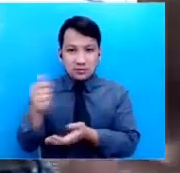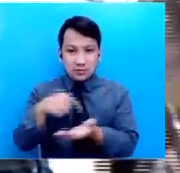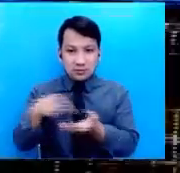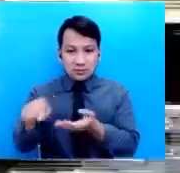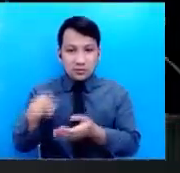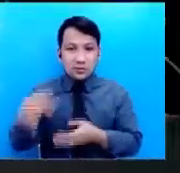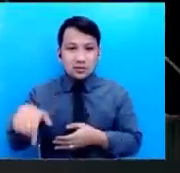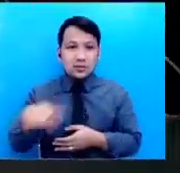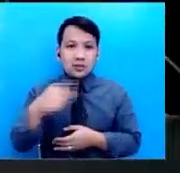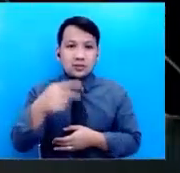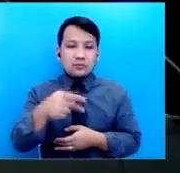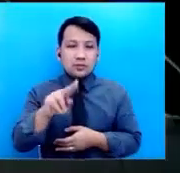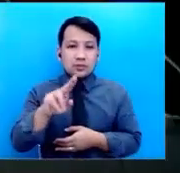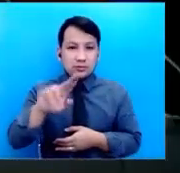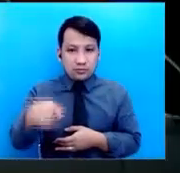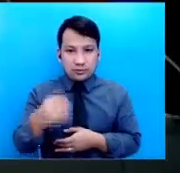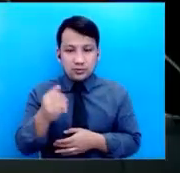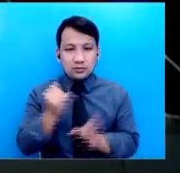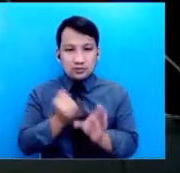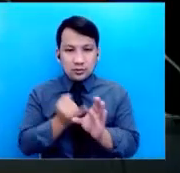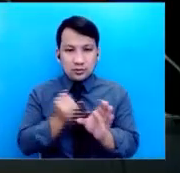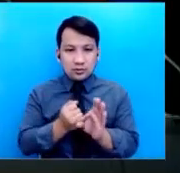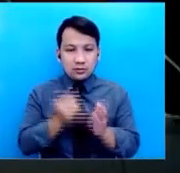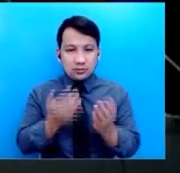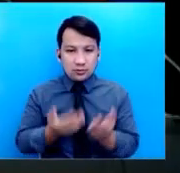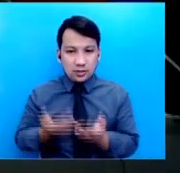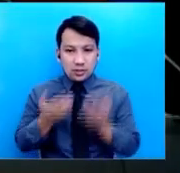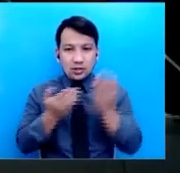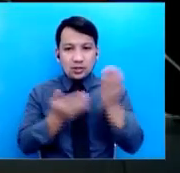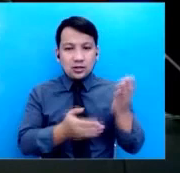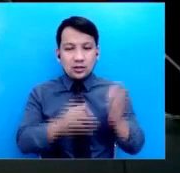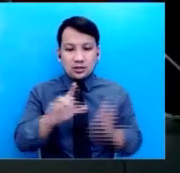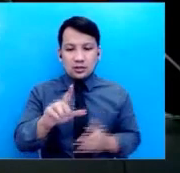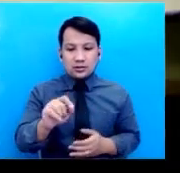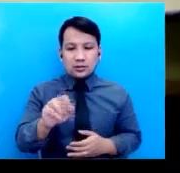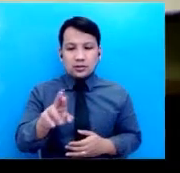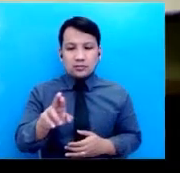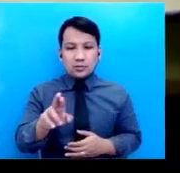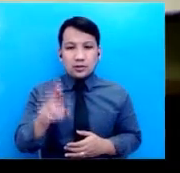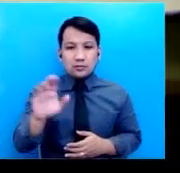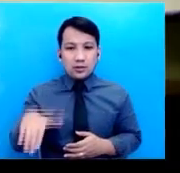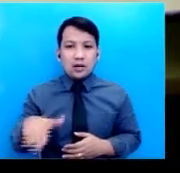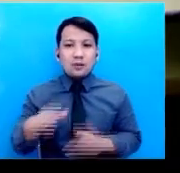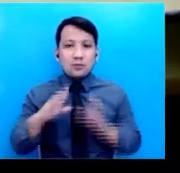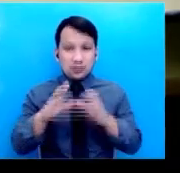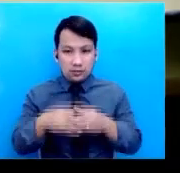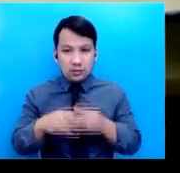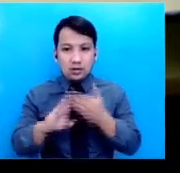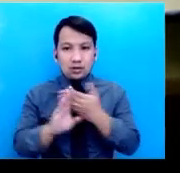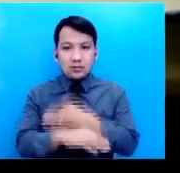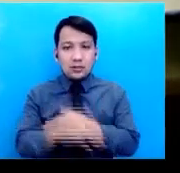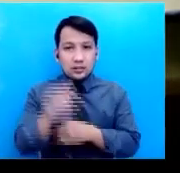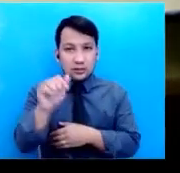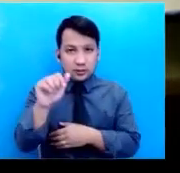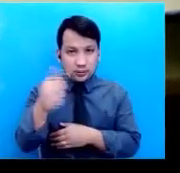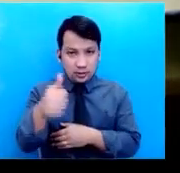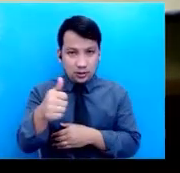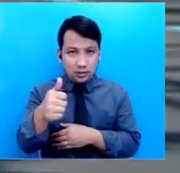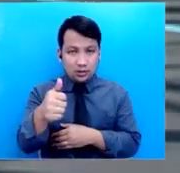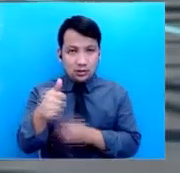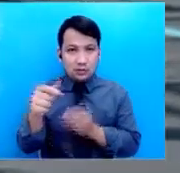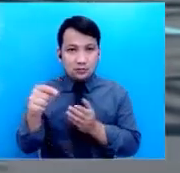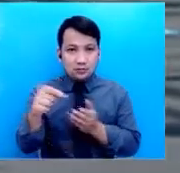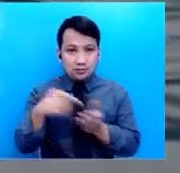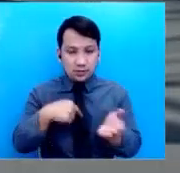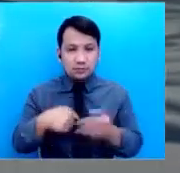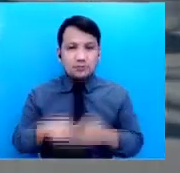PUJ. Nagpetisyon na sa LTFRB ang grupong Pasang Mazda na ibalik ang 10 pisong minimum fare sa mga jeep.